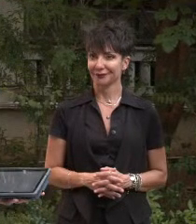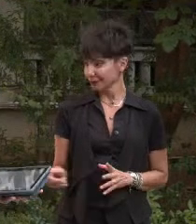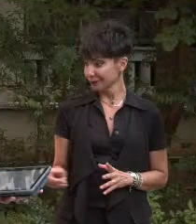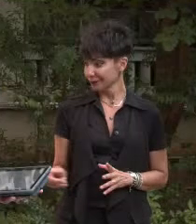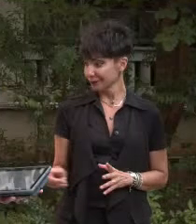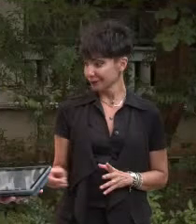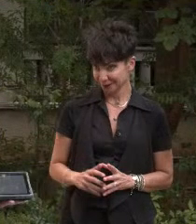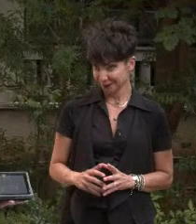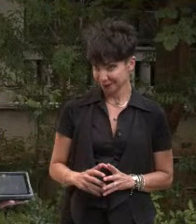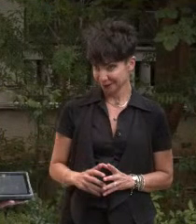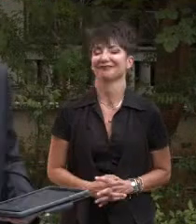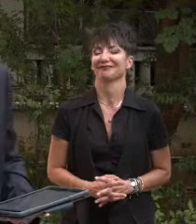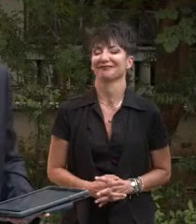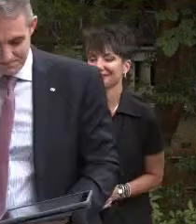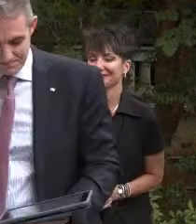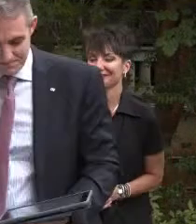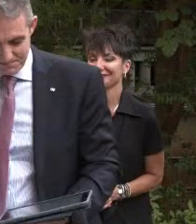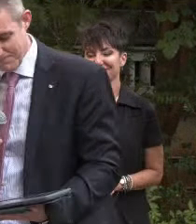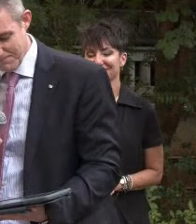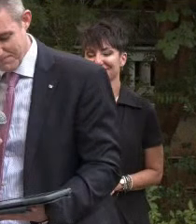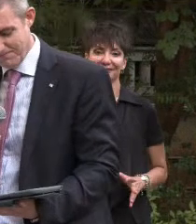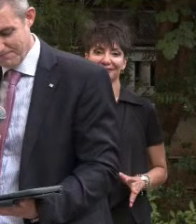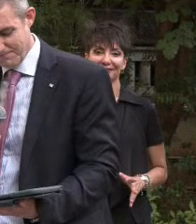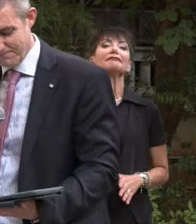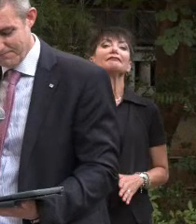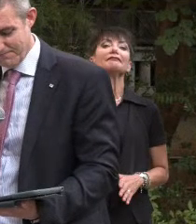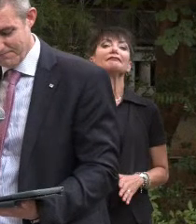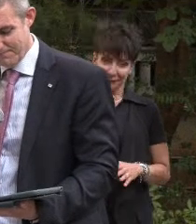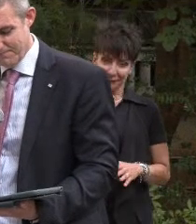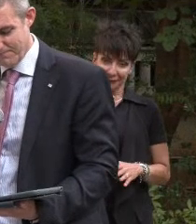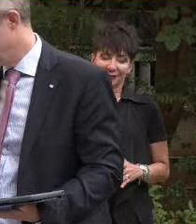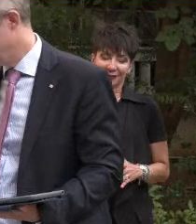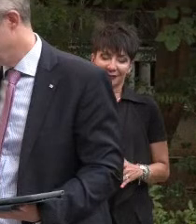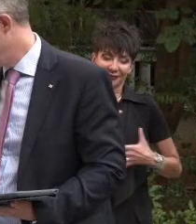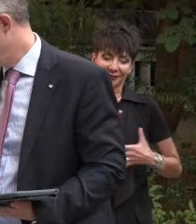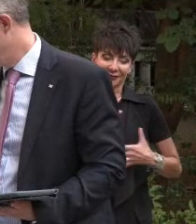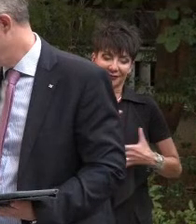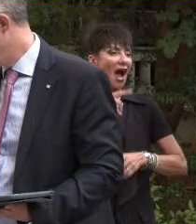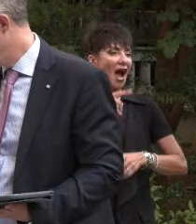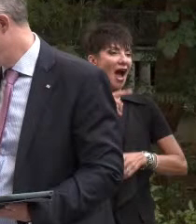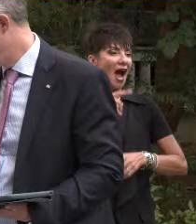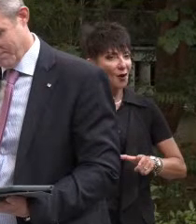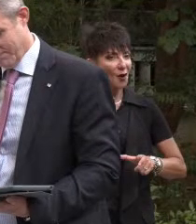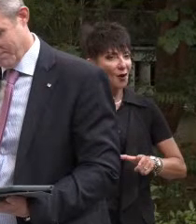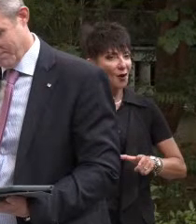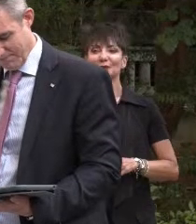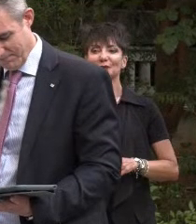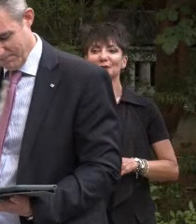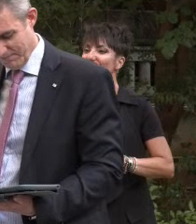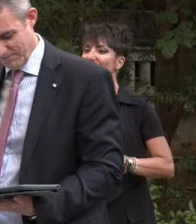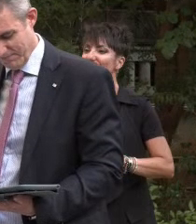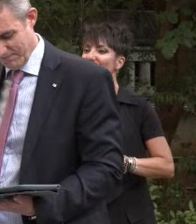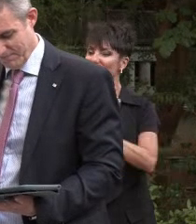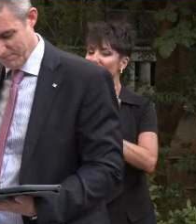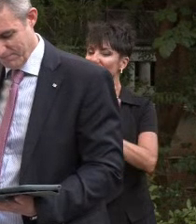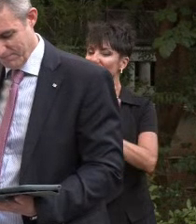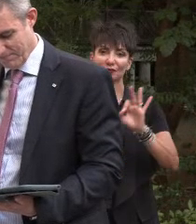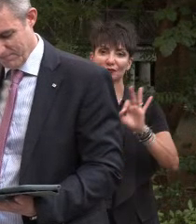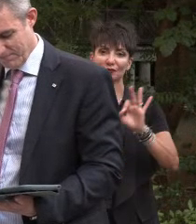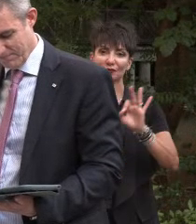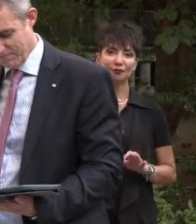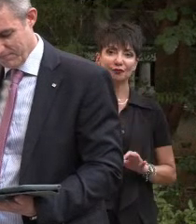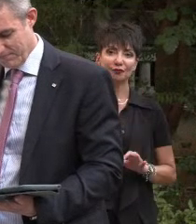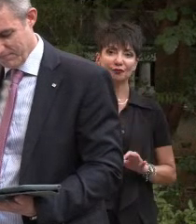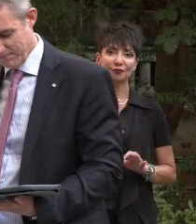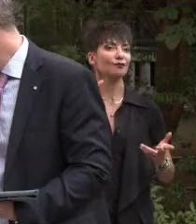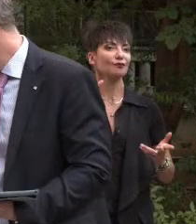I translate maybe? Please. Okay. Εκλεκτοί προσκεκλημένοι, αξιότιμοι εκπρόσωποι, έχω προετοιμάσει κάποια ομιλία. Αγαπητοί συνάδελφοι από τον